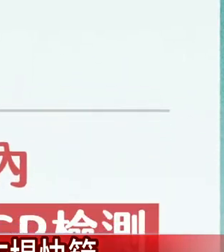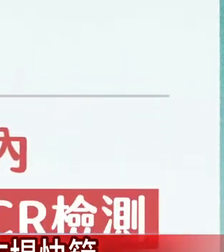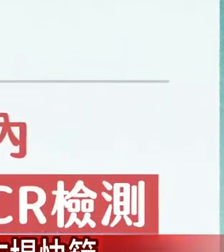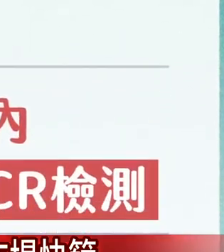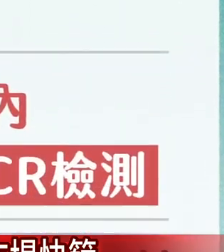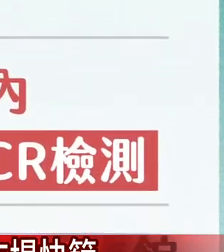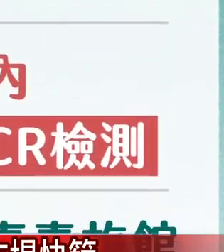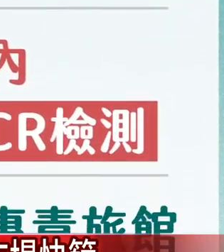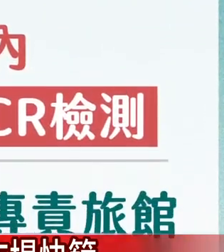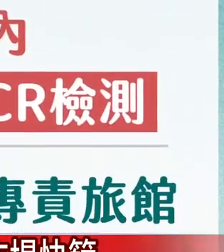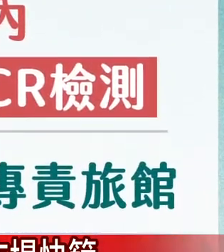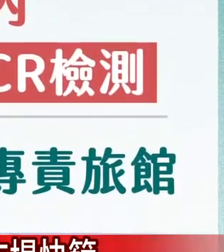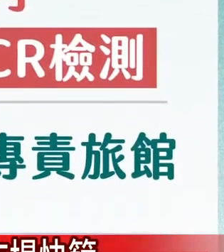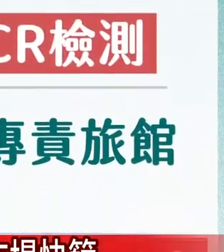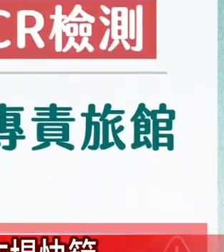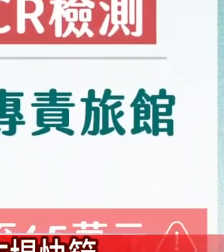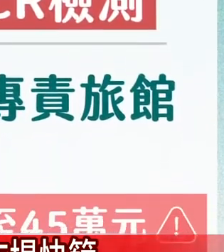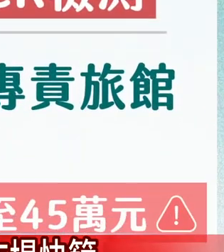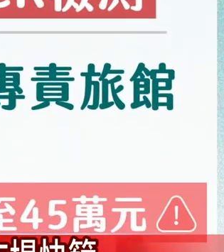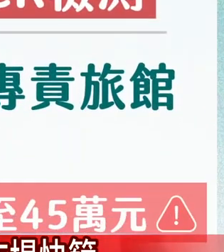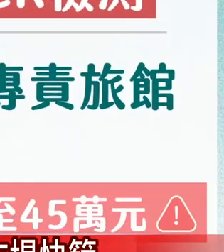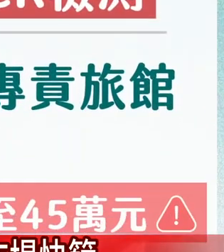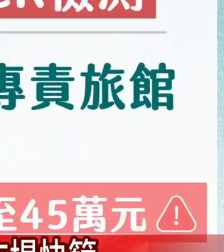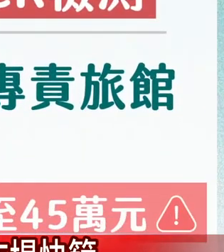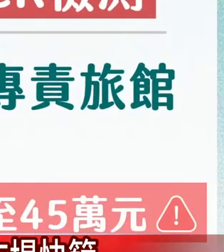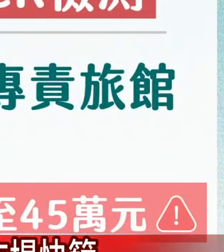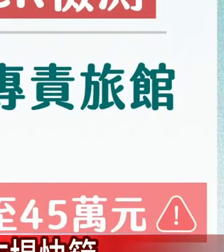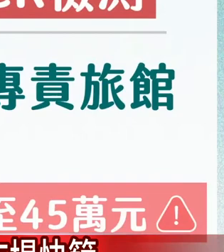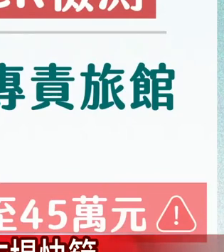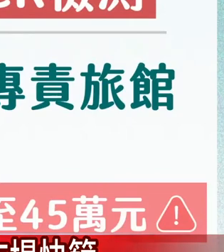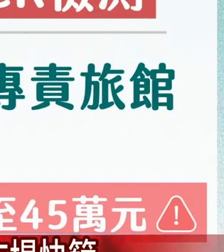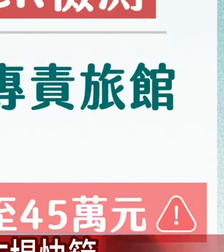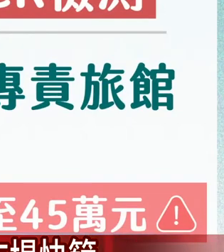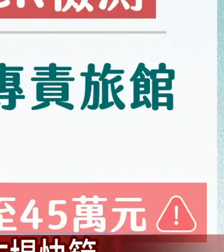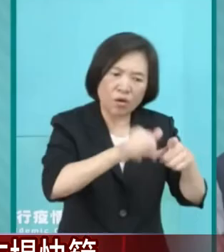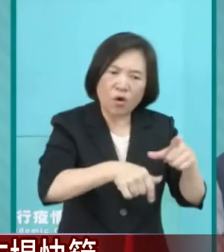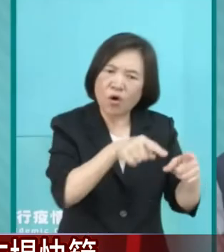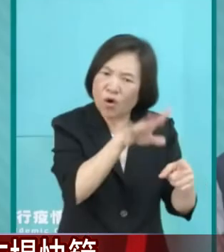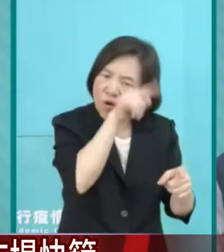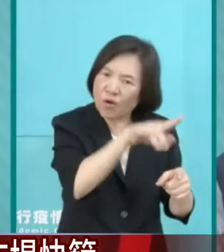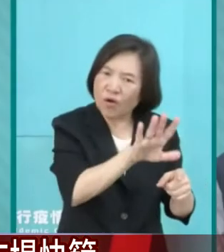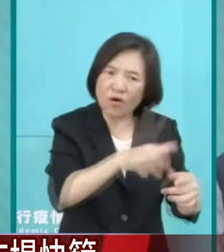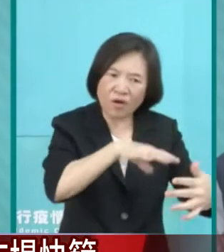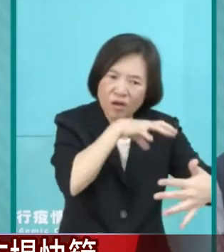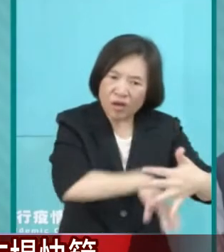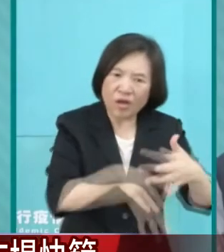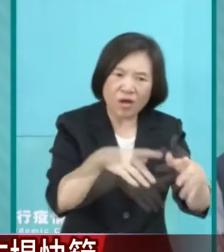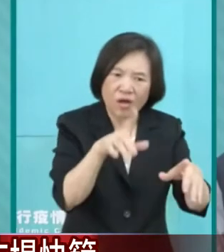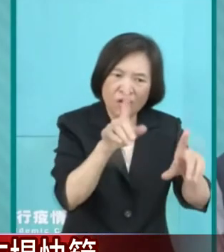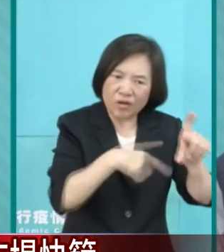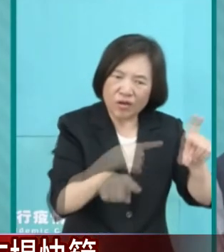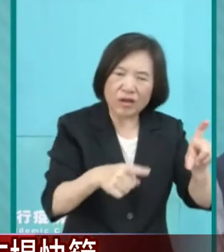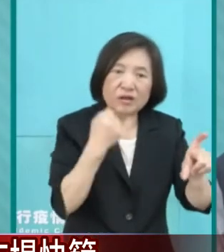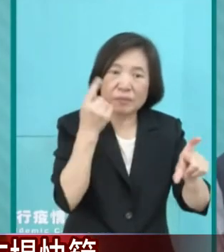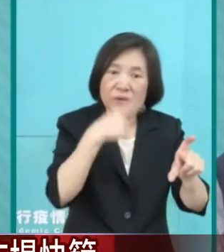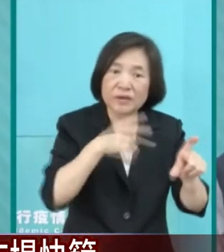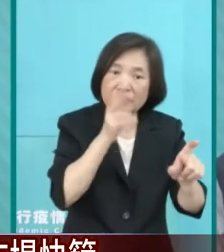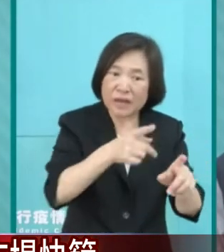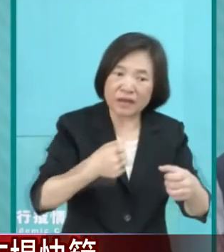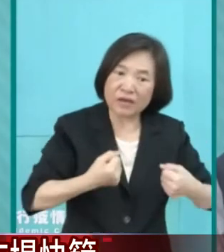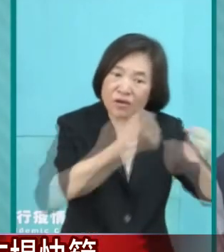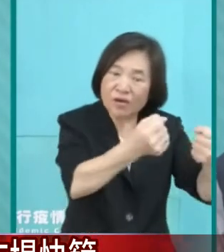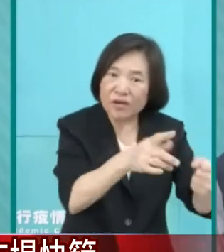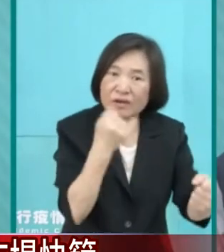才会快。 但也有一些企业都会打电话来说，他们公司有人确诊，然后里面有50-60个人希望我们出动机动快筛